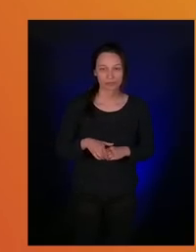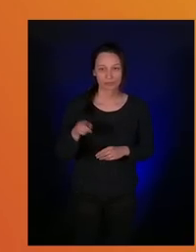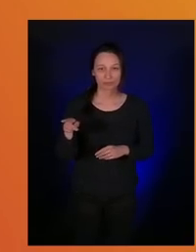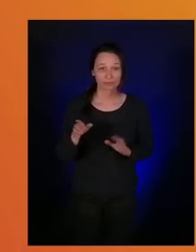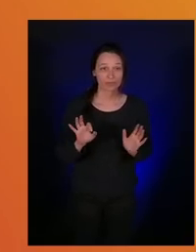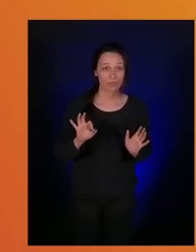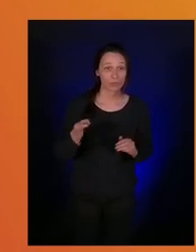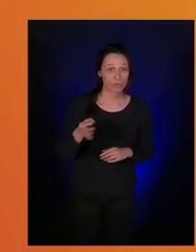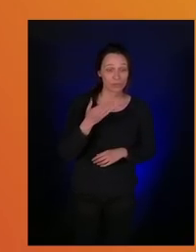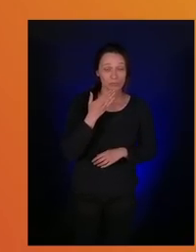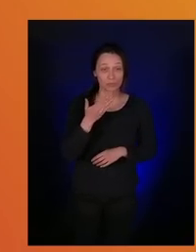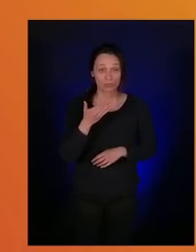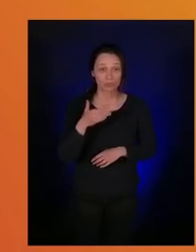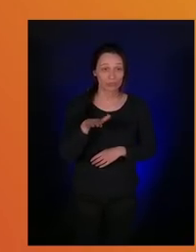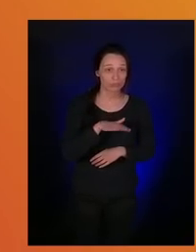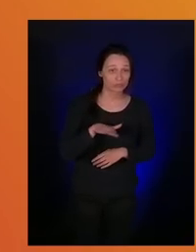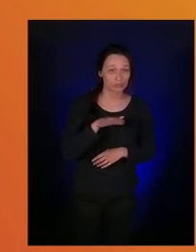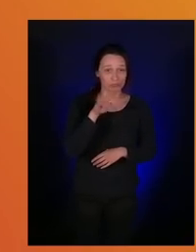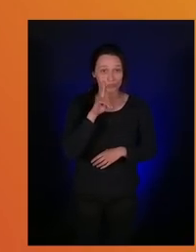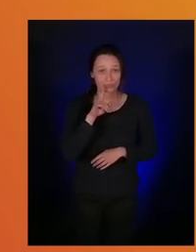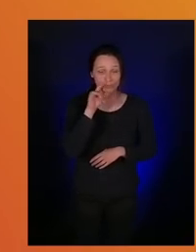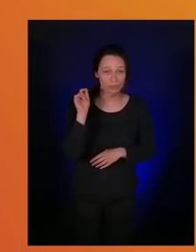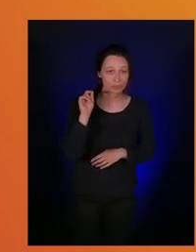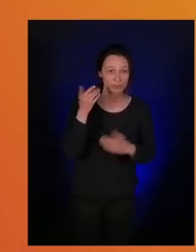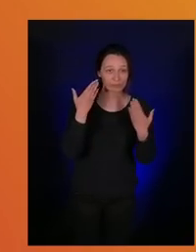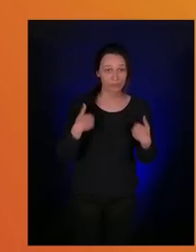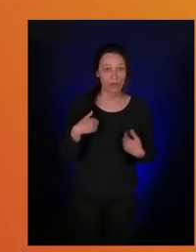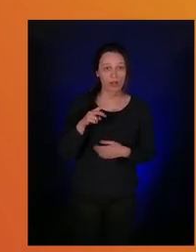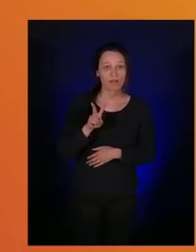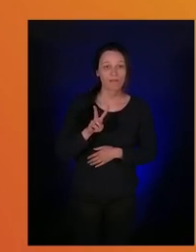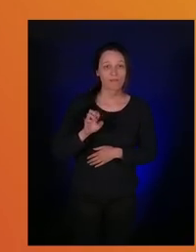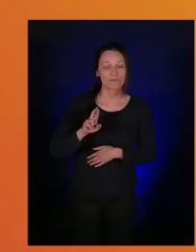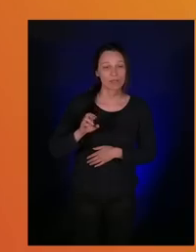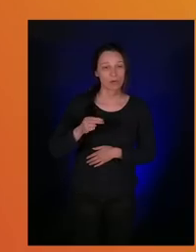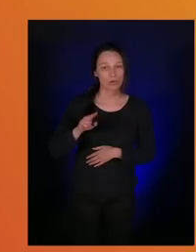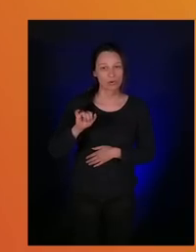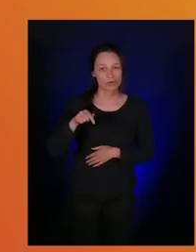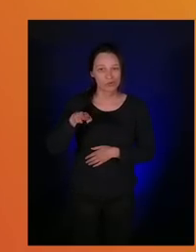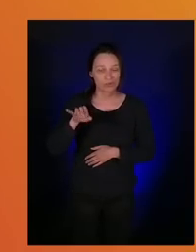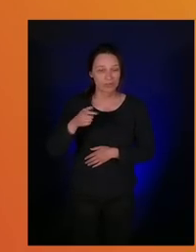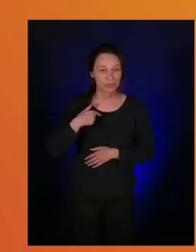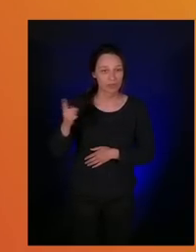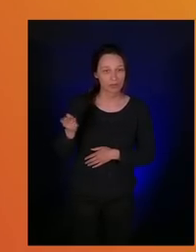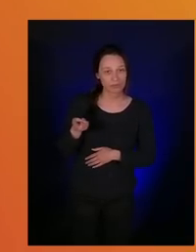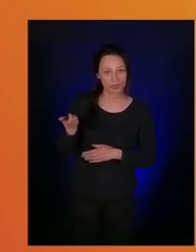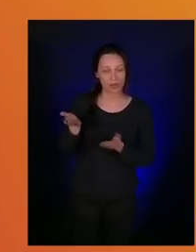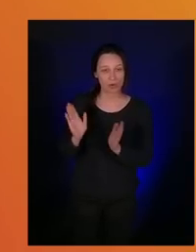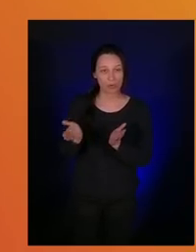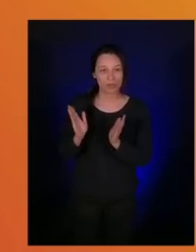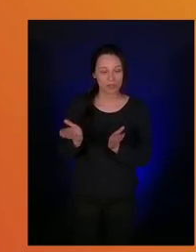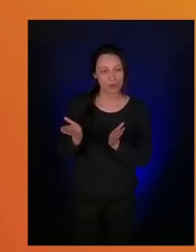Oui, bonjour à toutes et à tous. Je suis Véronique Mauroy des hôpitaux du Bassin de Thau à 7 dans l'Hérault.